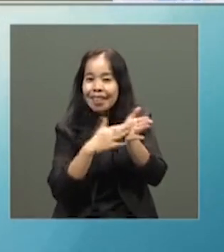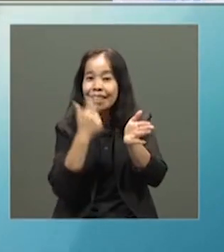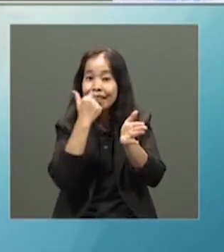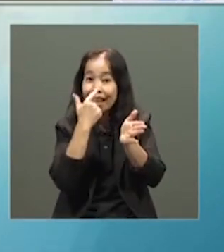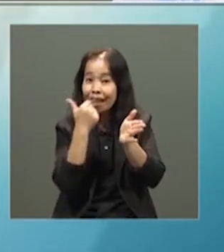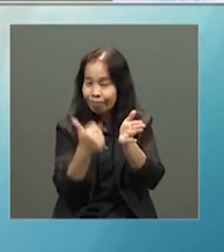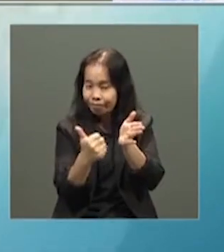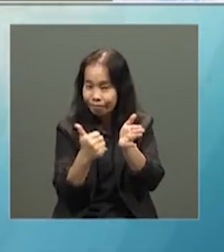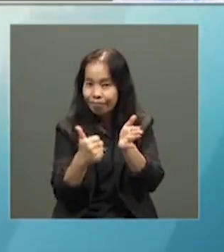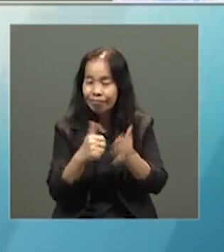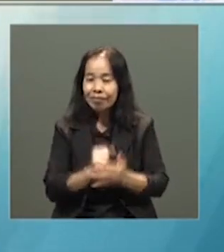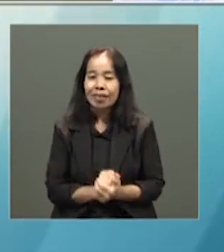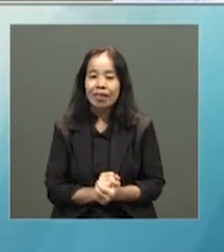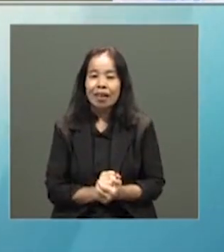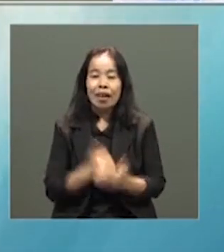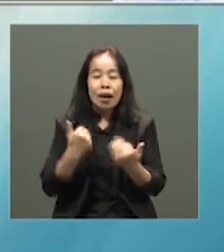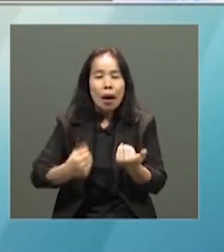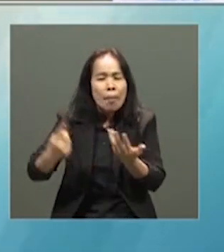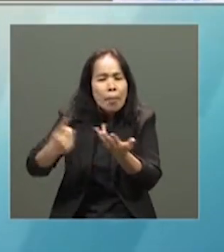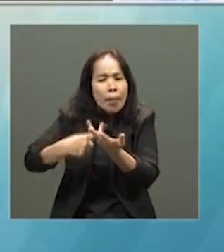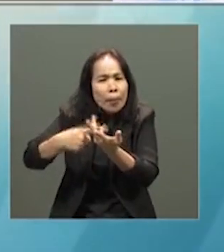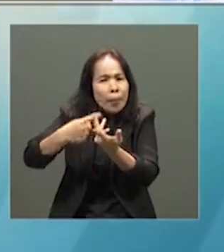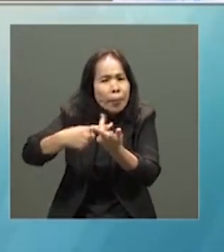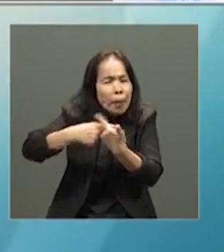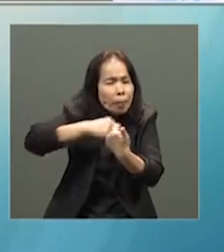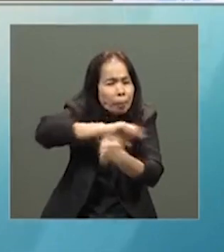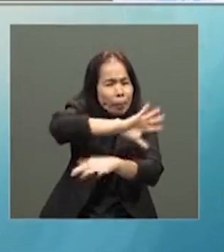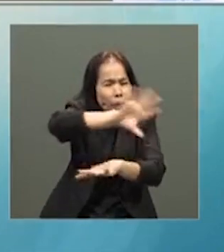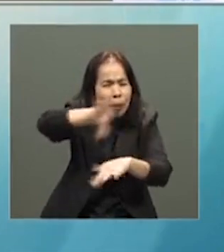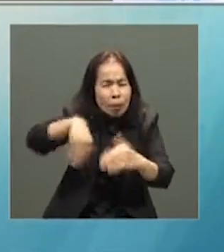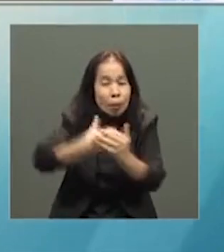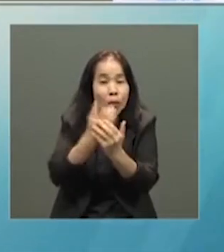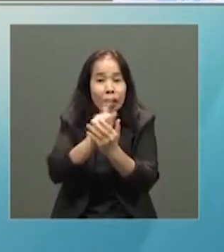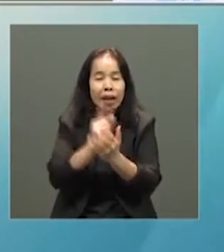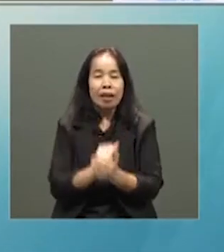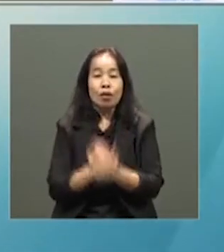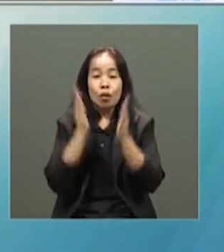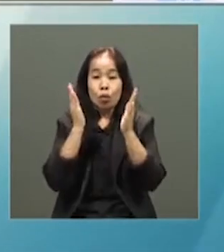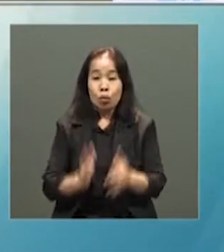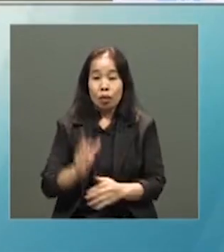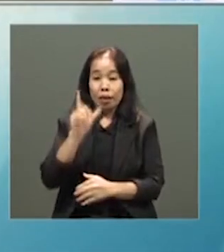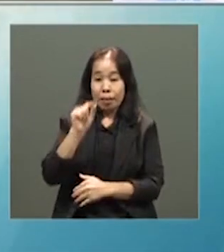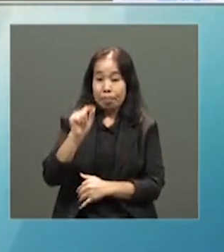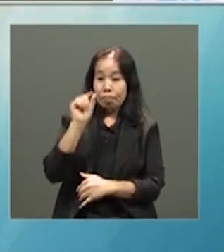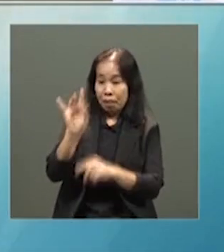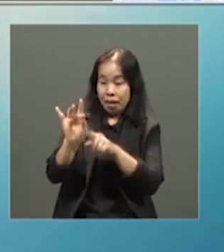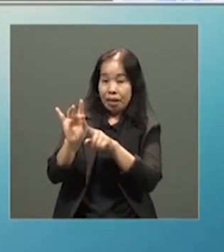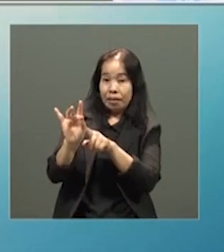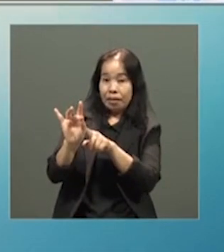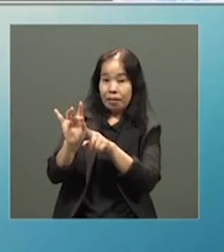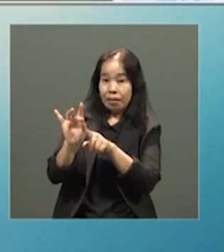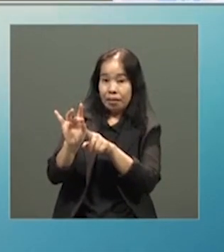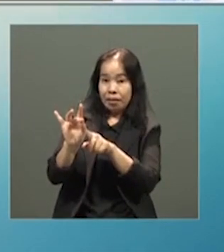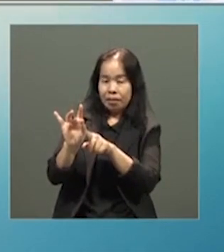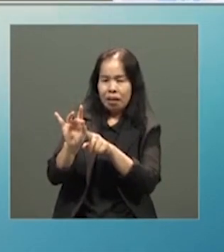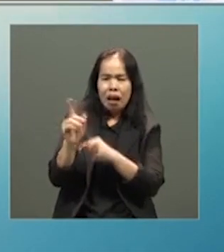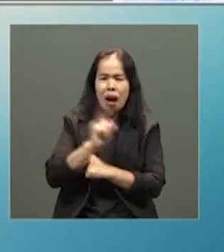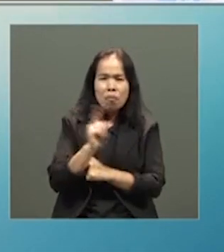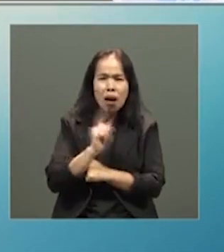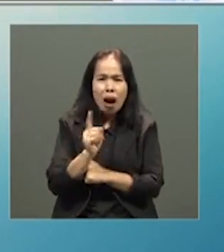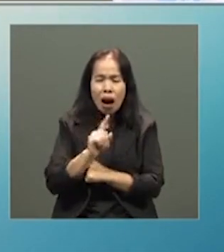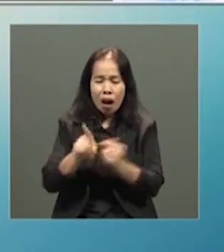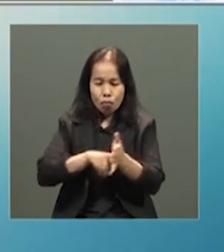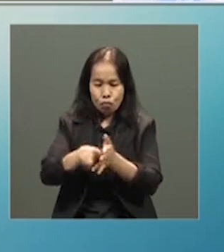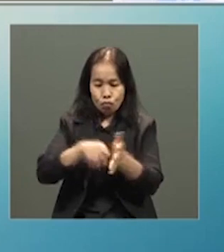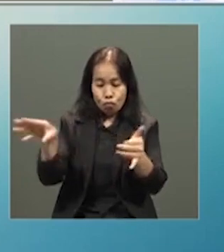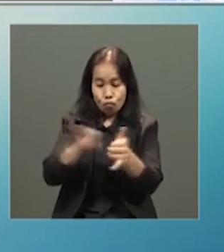ตรวจ103รายพบผู้ติดเชื้อ5รายขณะที่โรงพยาบาลถลางตรวจ337รายไม่พบผู้ติ